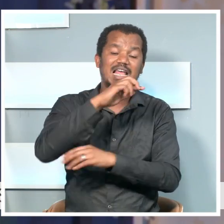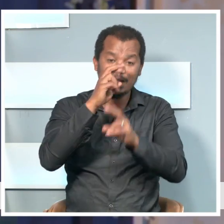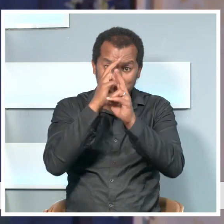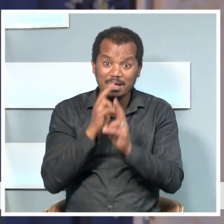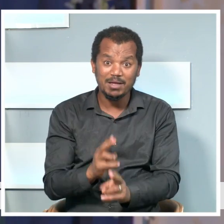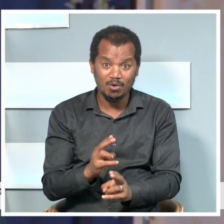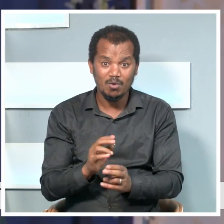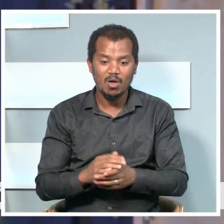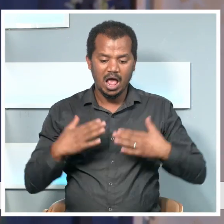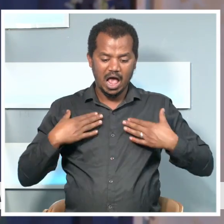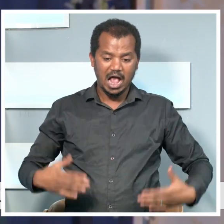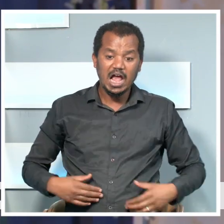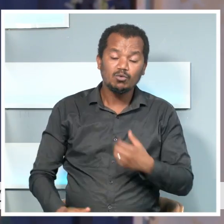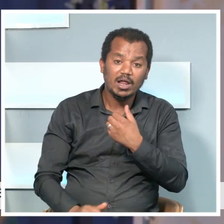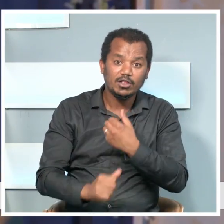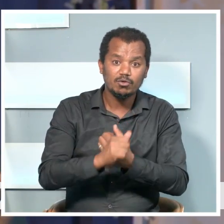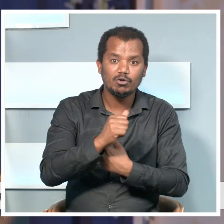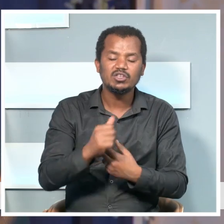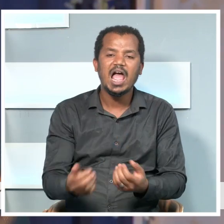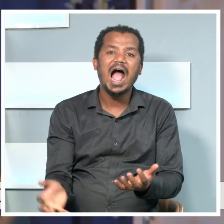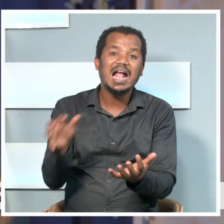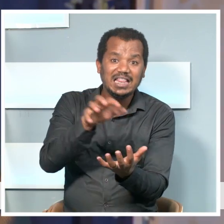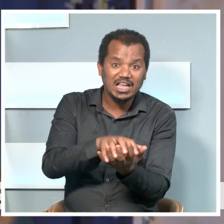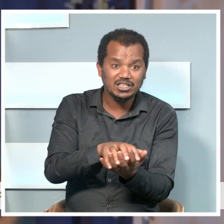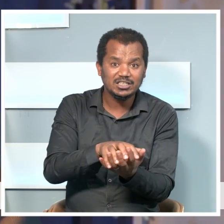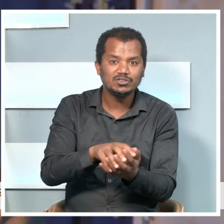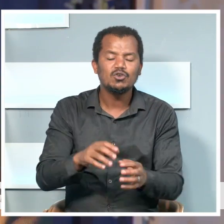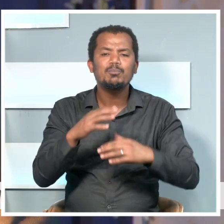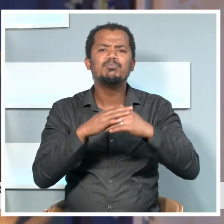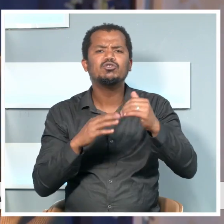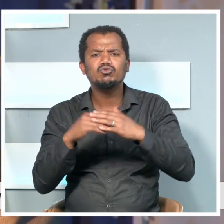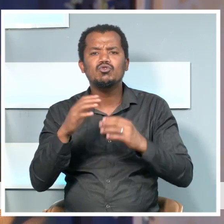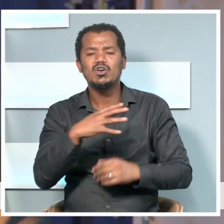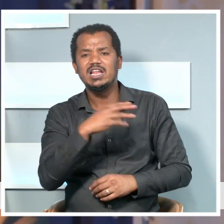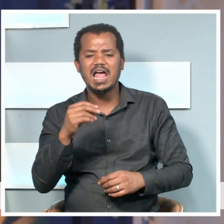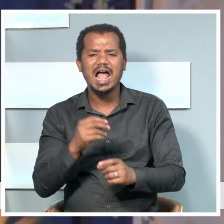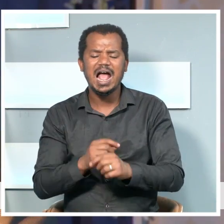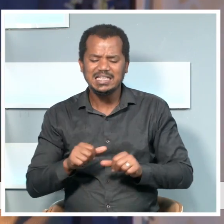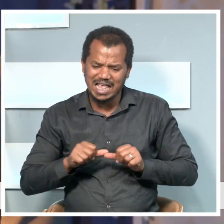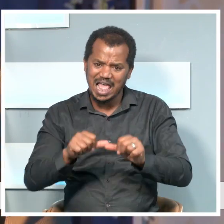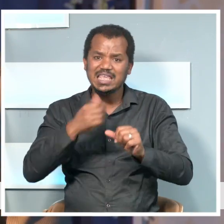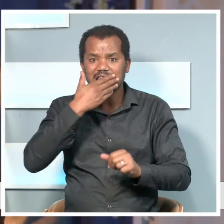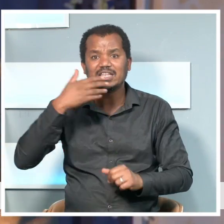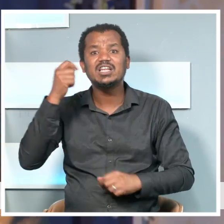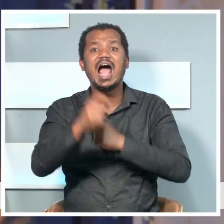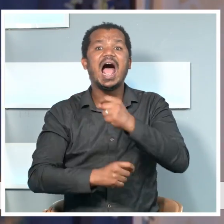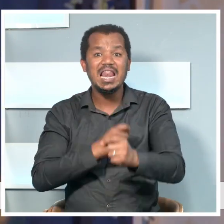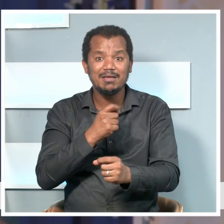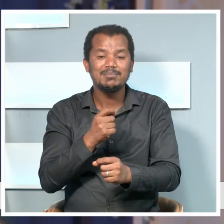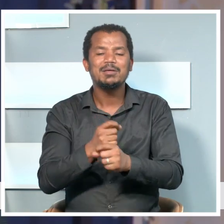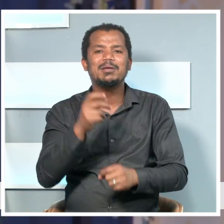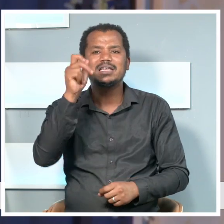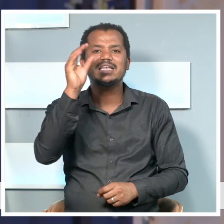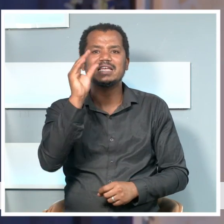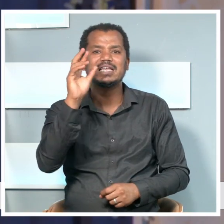ቀን የሚከበረው አካል ጉዳተኞች አካታች ምቹ እና ዘላቂ የተሻለች ዓለምን